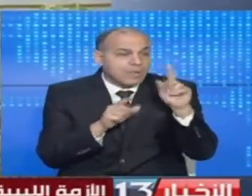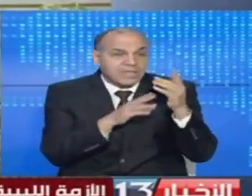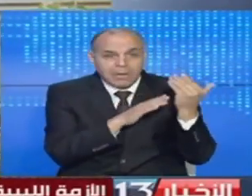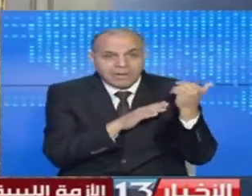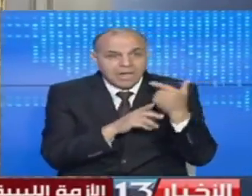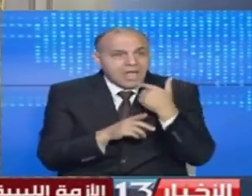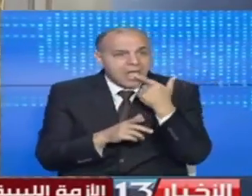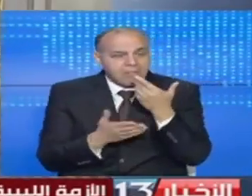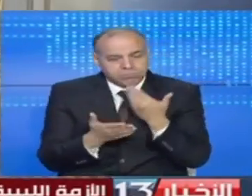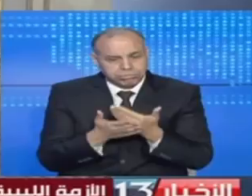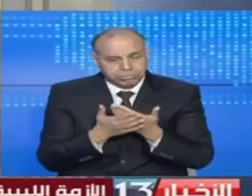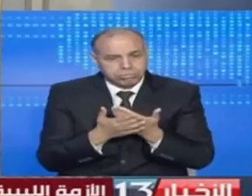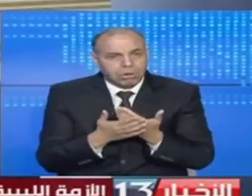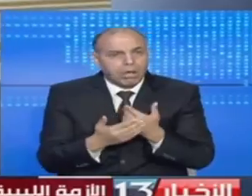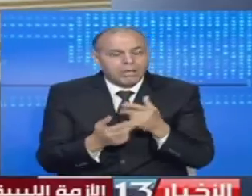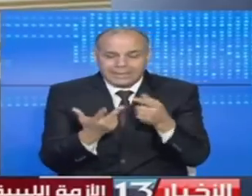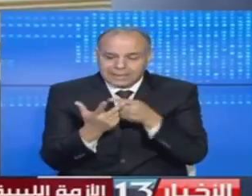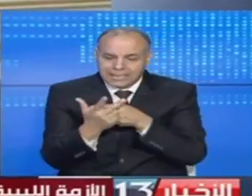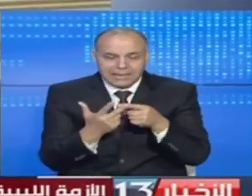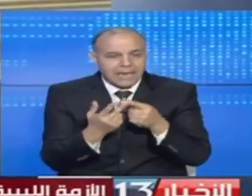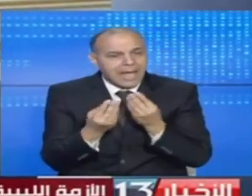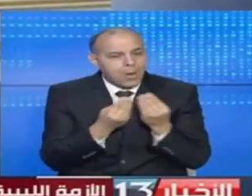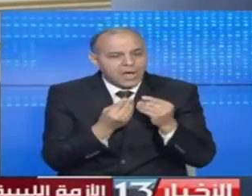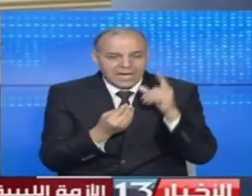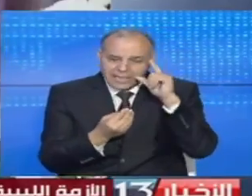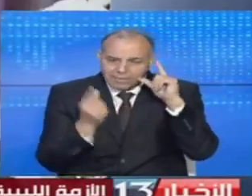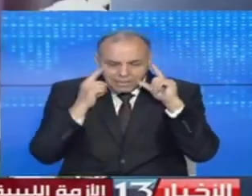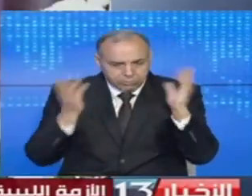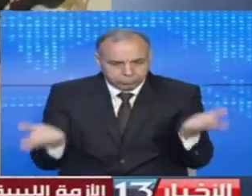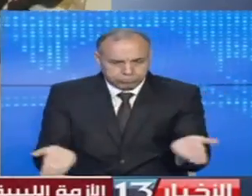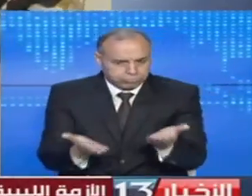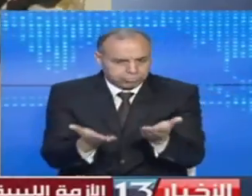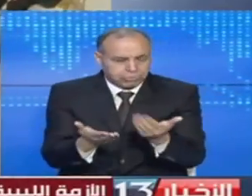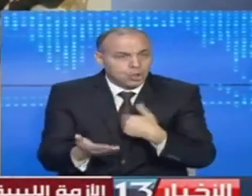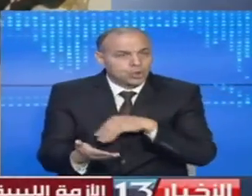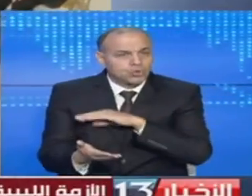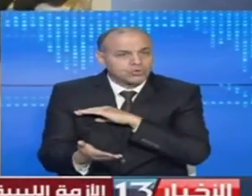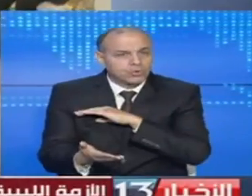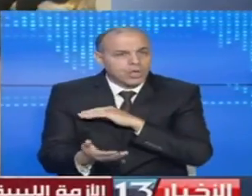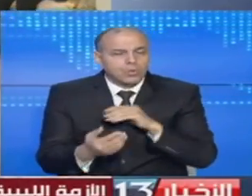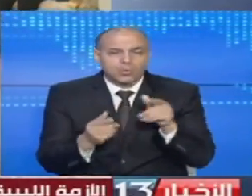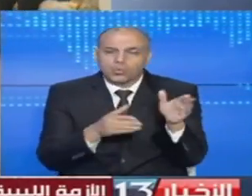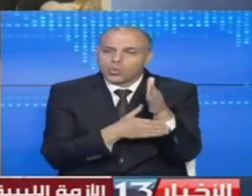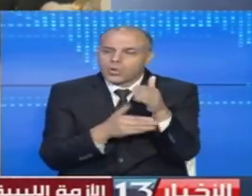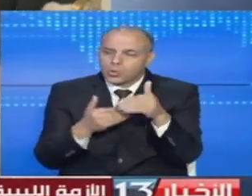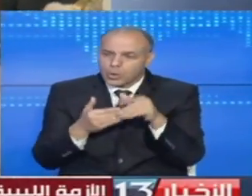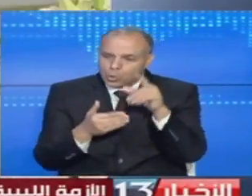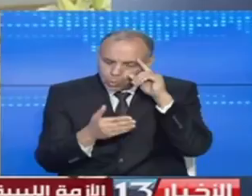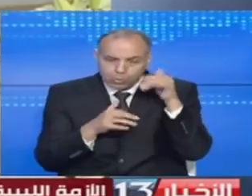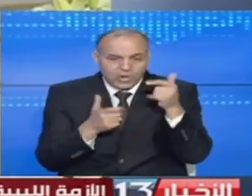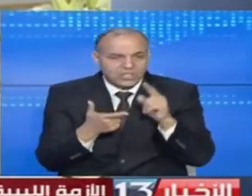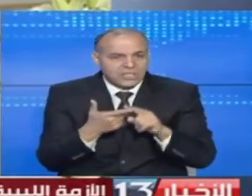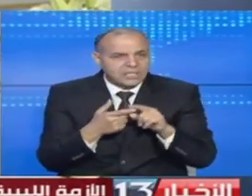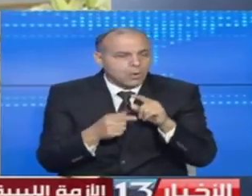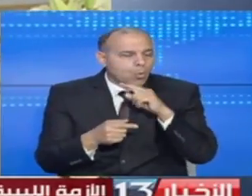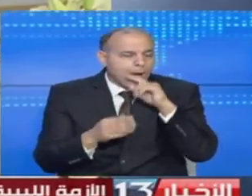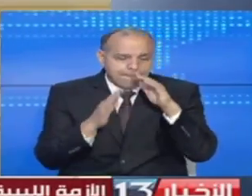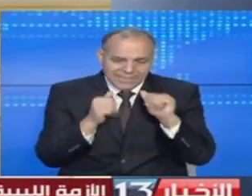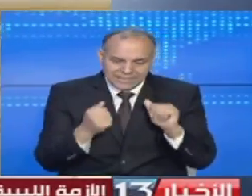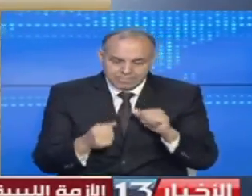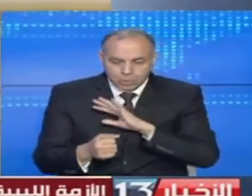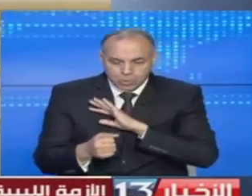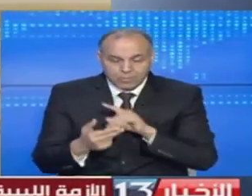راهنت على رعايه ثلاثيه لحوار ليبي ليبي تشرف عليه دول الجوار وهي تونس والجزائر ومصر